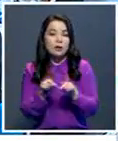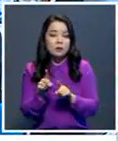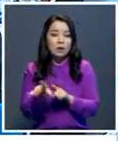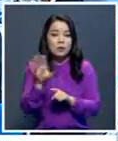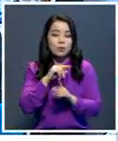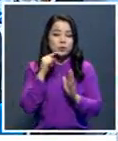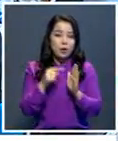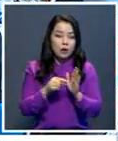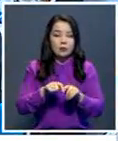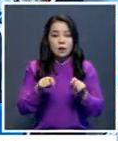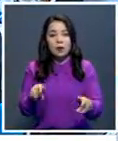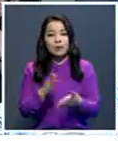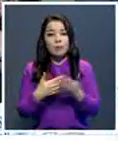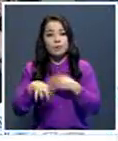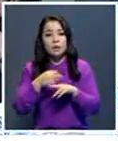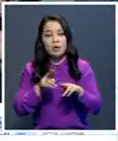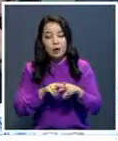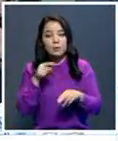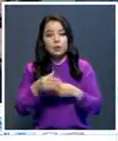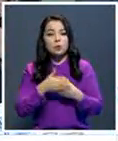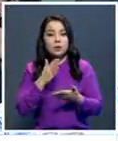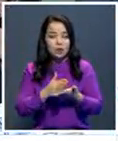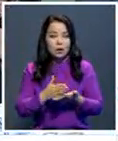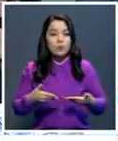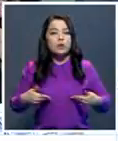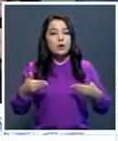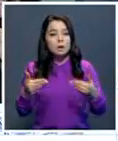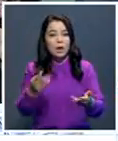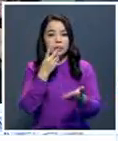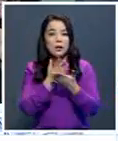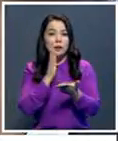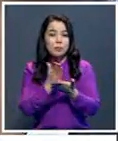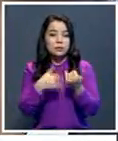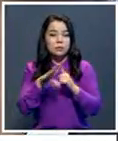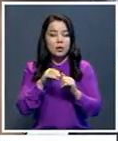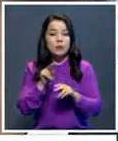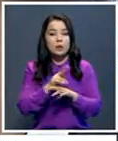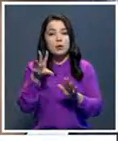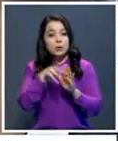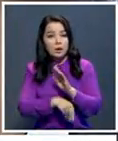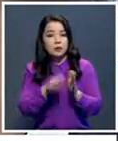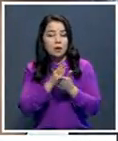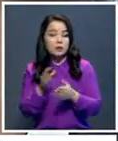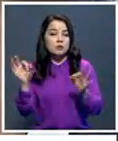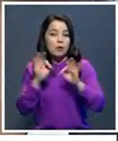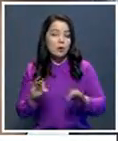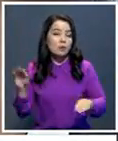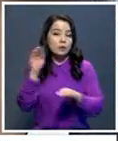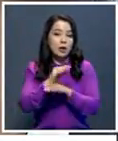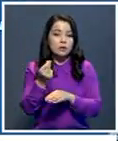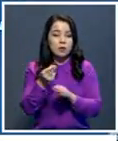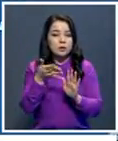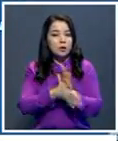мәселелер де көрсетілді. Барлығы 1000-ға жуық ұсыныс жасалған. Кодекске өзгертулер енгізуге ешқандай қосымша қаржы